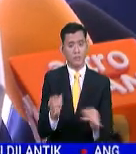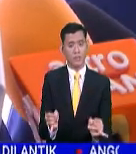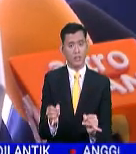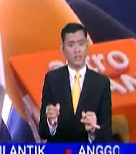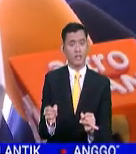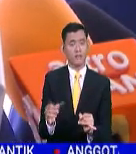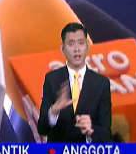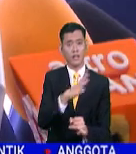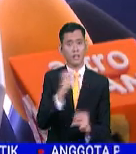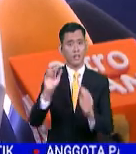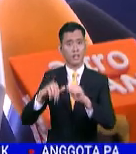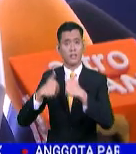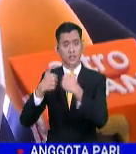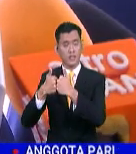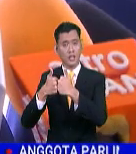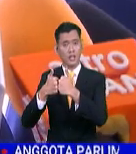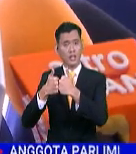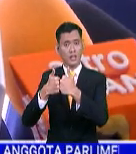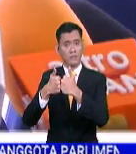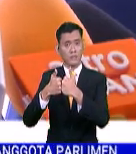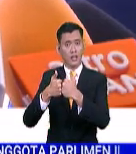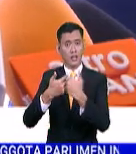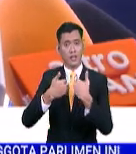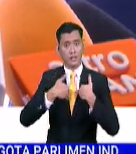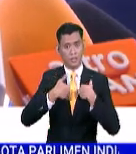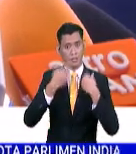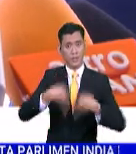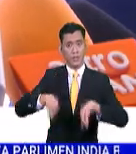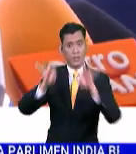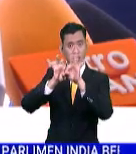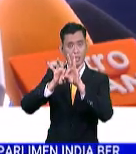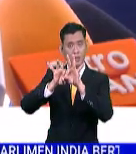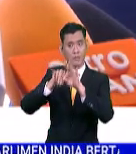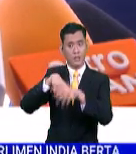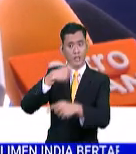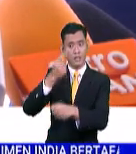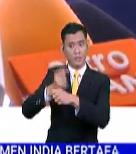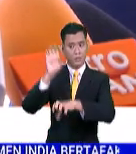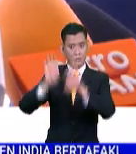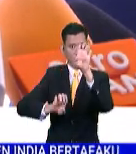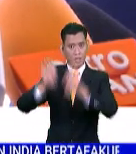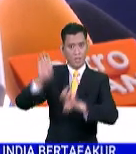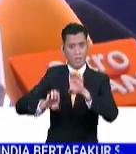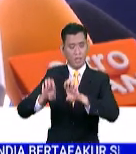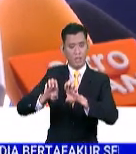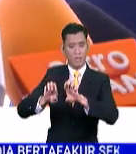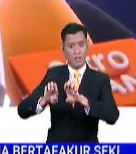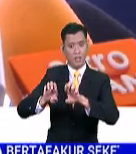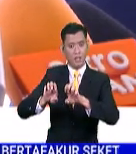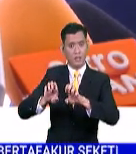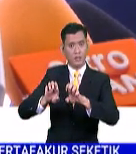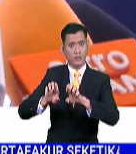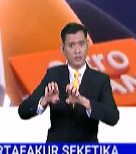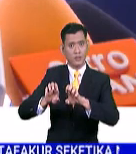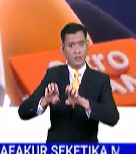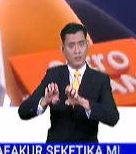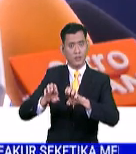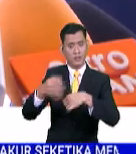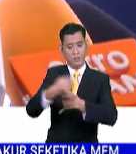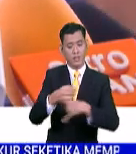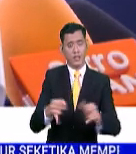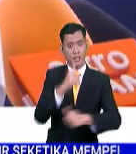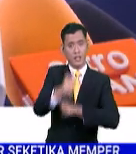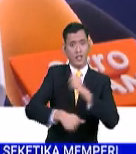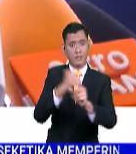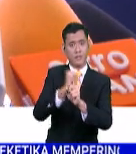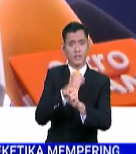agensi yang ada authority untuk menentukan sama ada dia keracunan atau tidak ialah Jabatan Alam